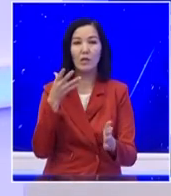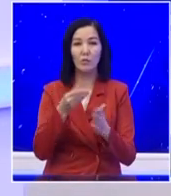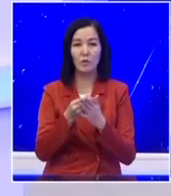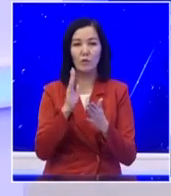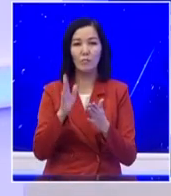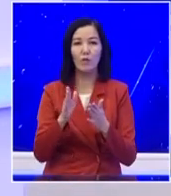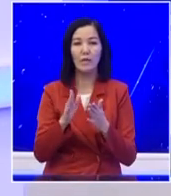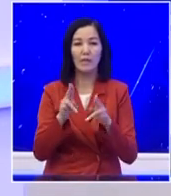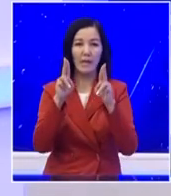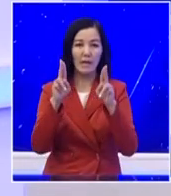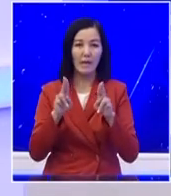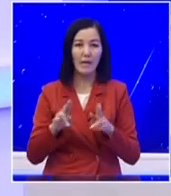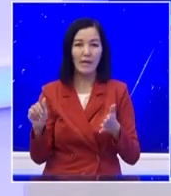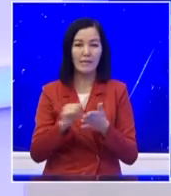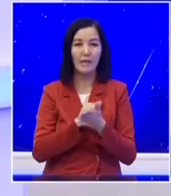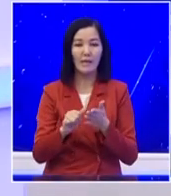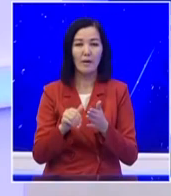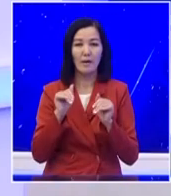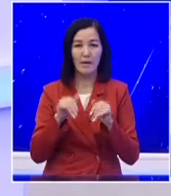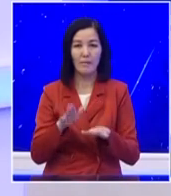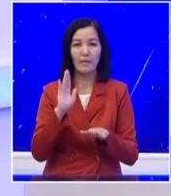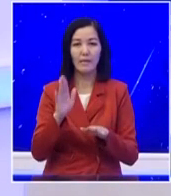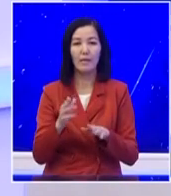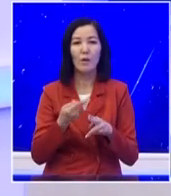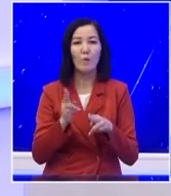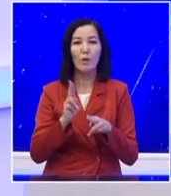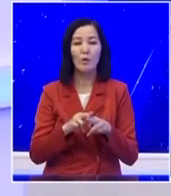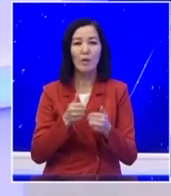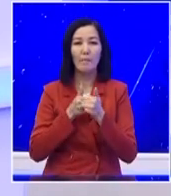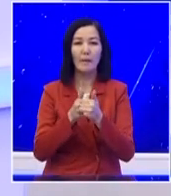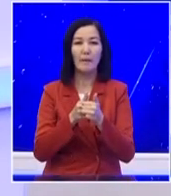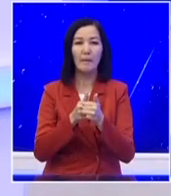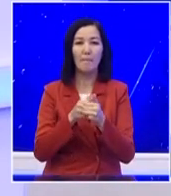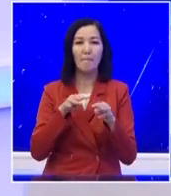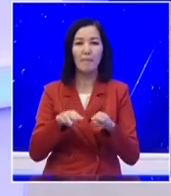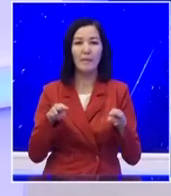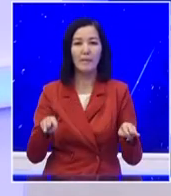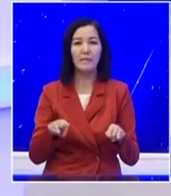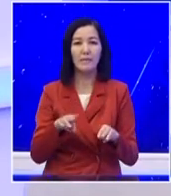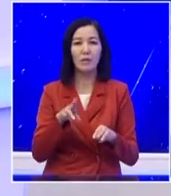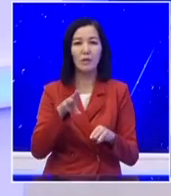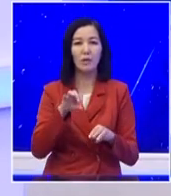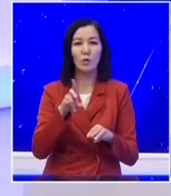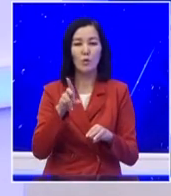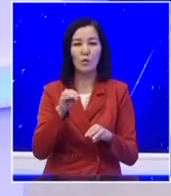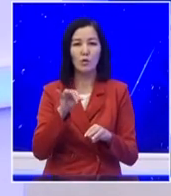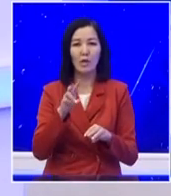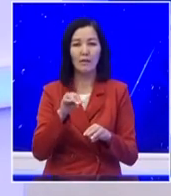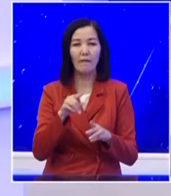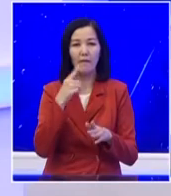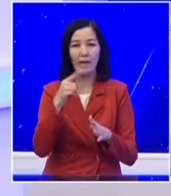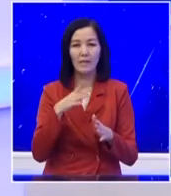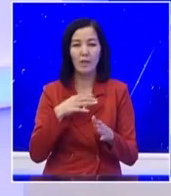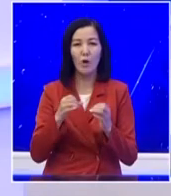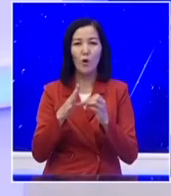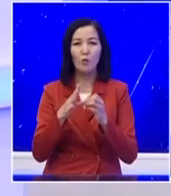Тиісті нормативтік құқықтық акті осы аптада қабылданады. Бұл туралы премьер-министрдің орынбасары Ералы Тоғжанов айтты. 14 күндік